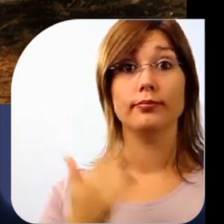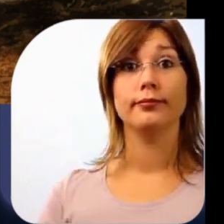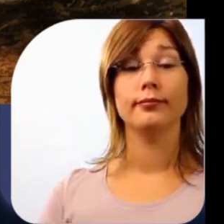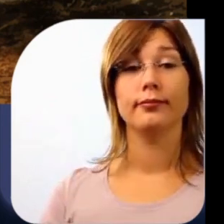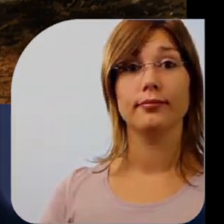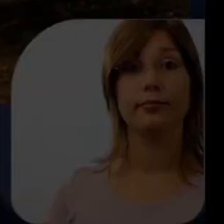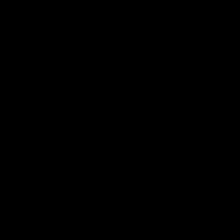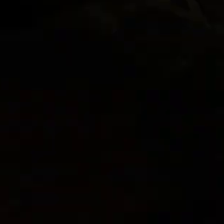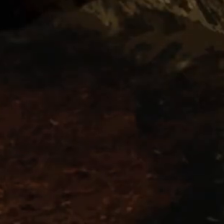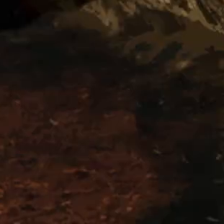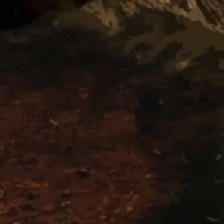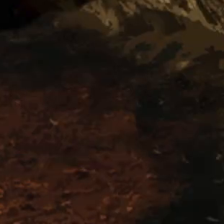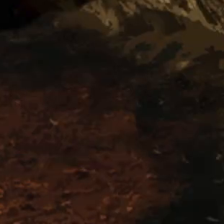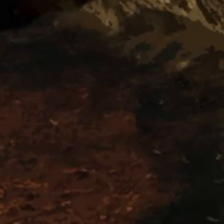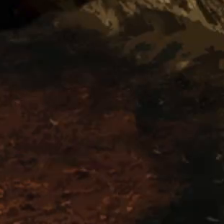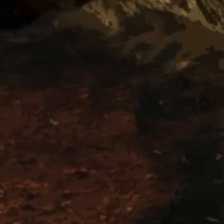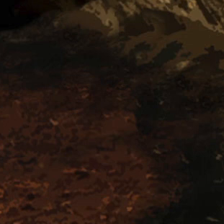seule.